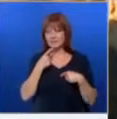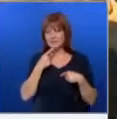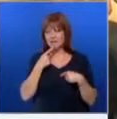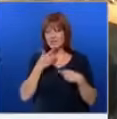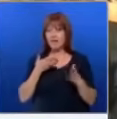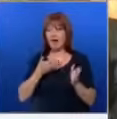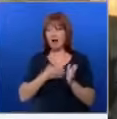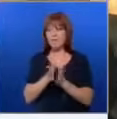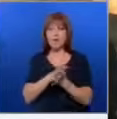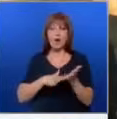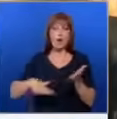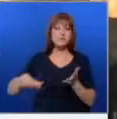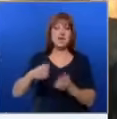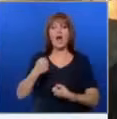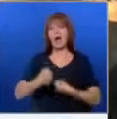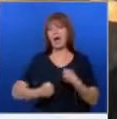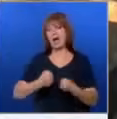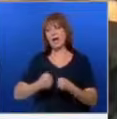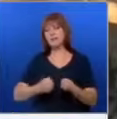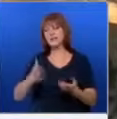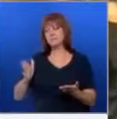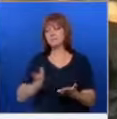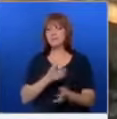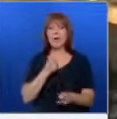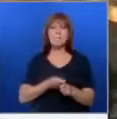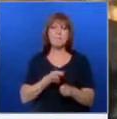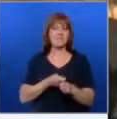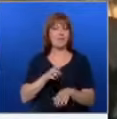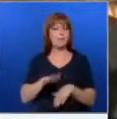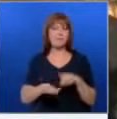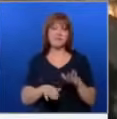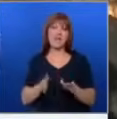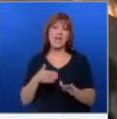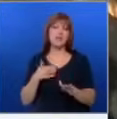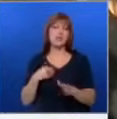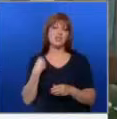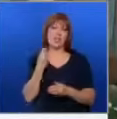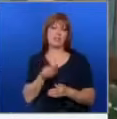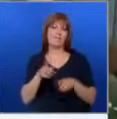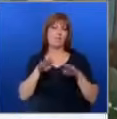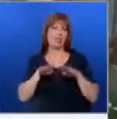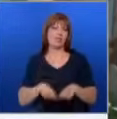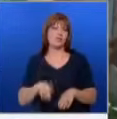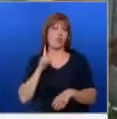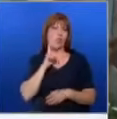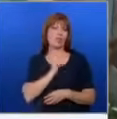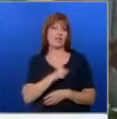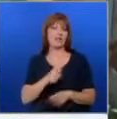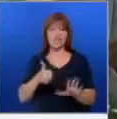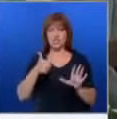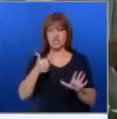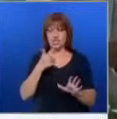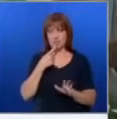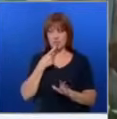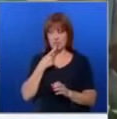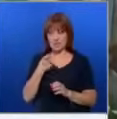цялото общество. Карайте, правете престъпления, така или иначе, ние ще издаваме ниски присъди. 6 години за убийство на